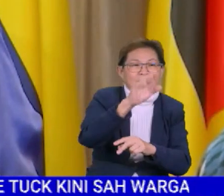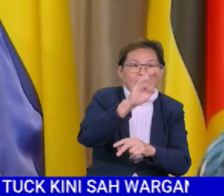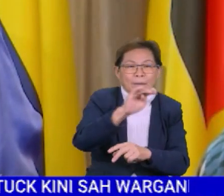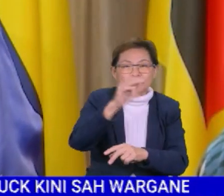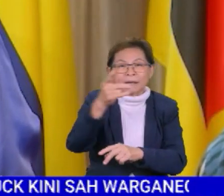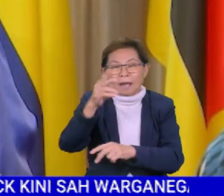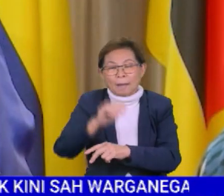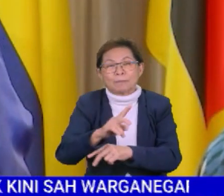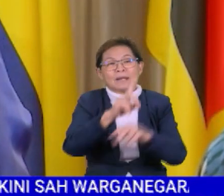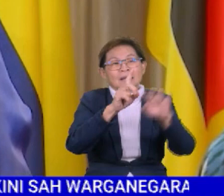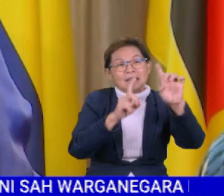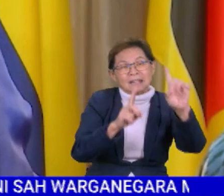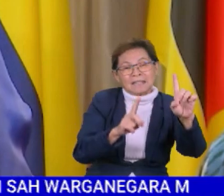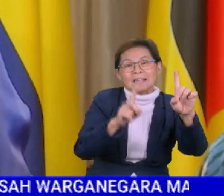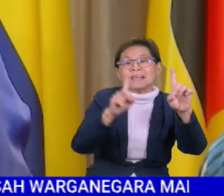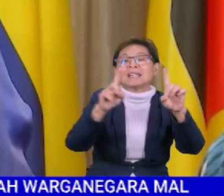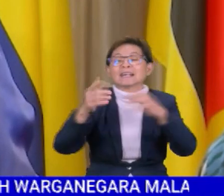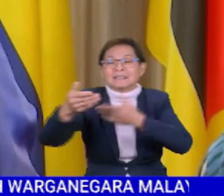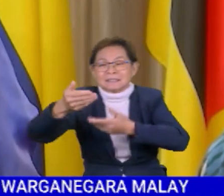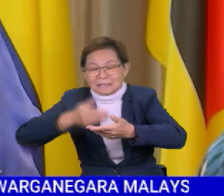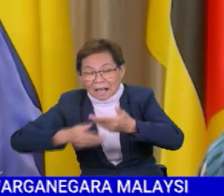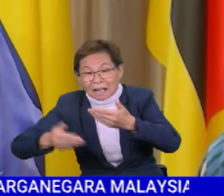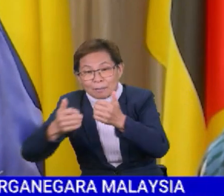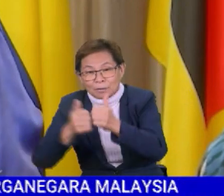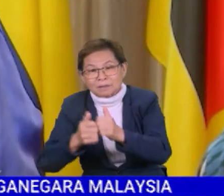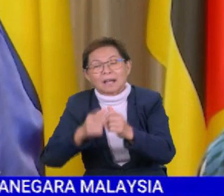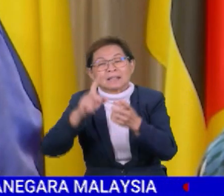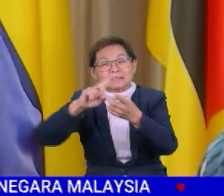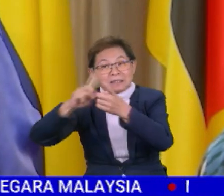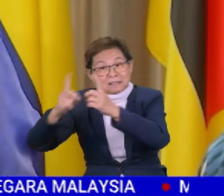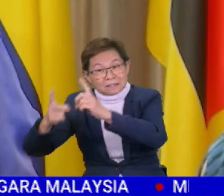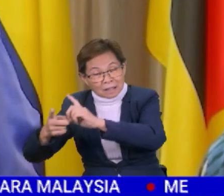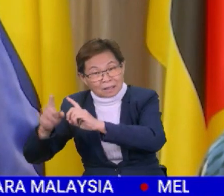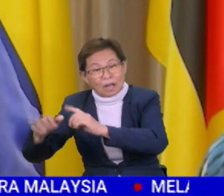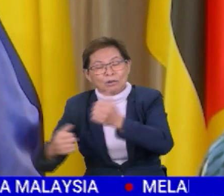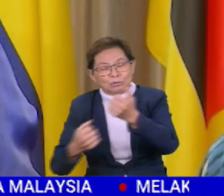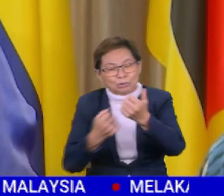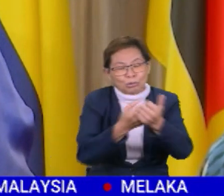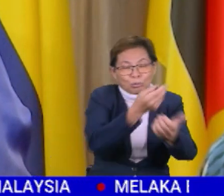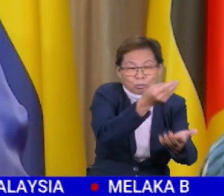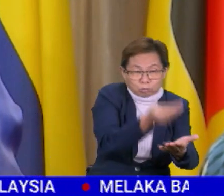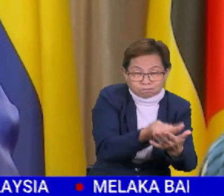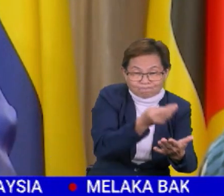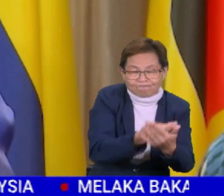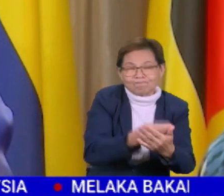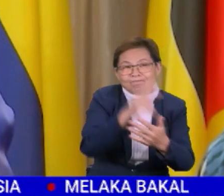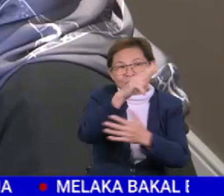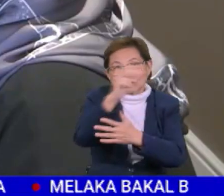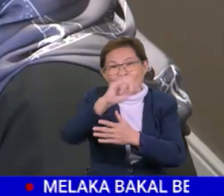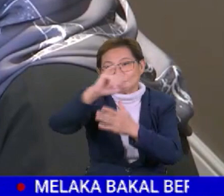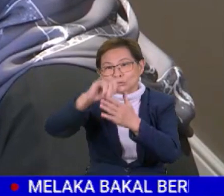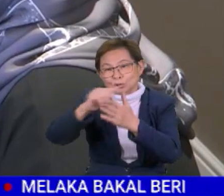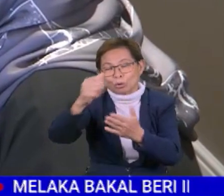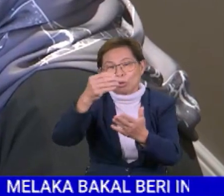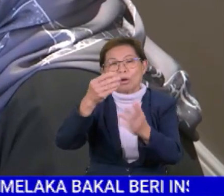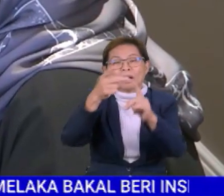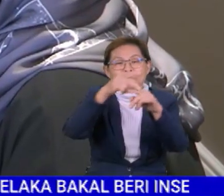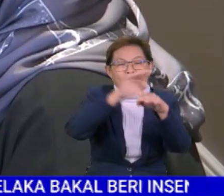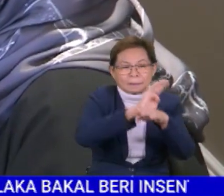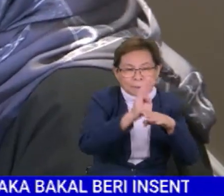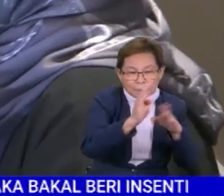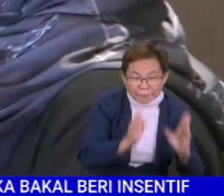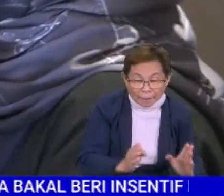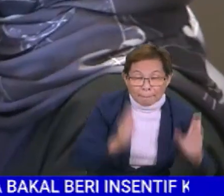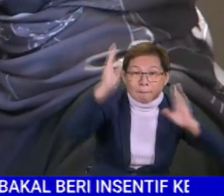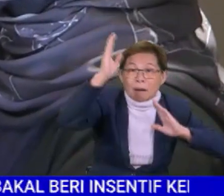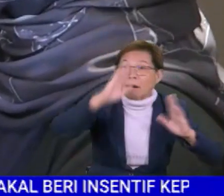dijaga bersama Rakan platform digital yang juga ya luka manfaat dan syukuran keuangan 300juta Ringgit kepada penjaga